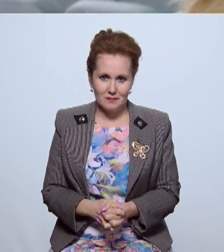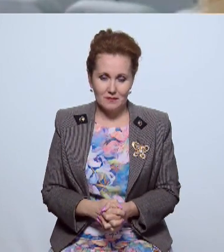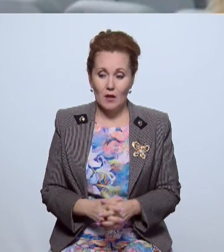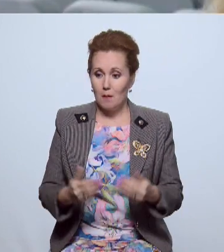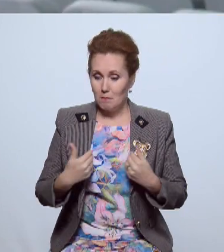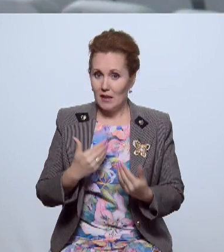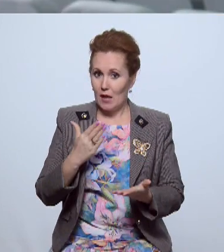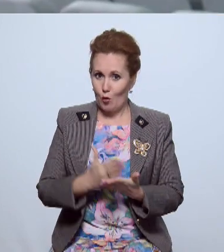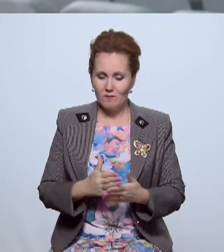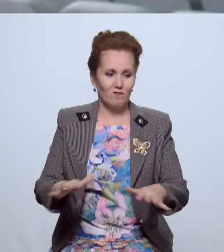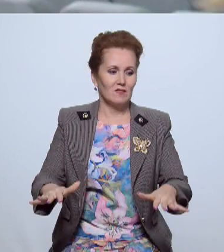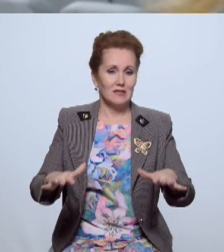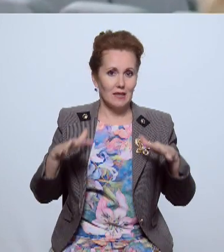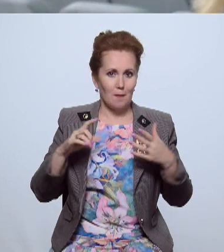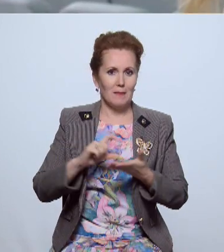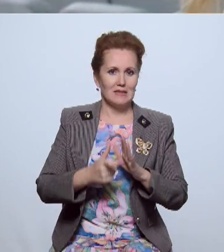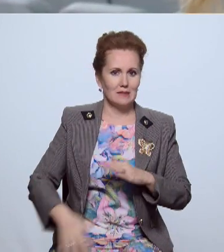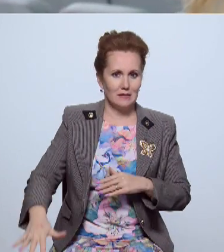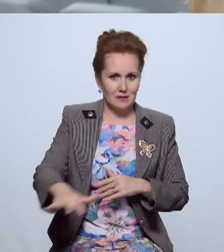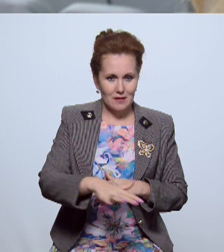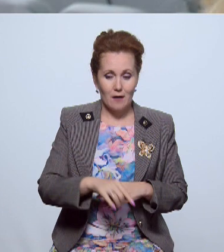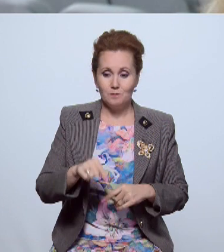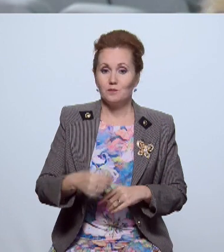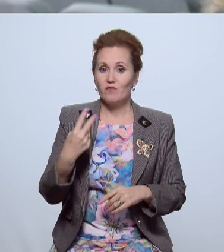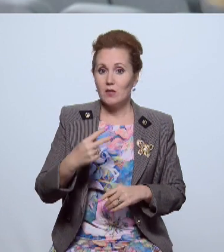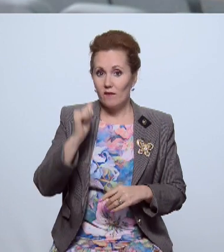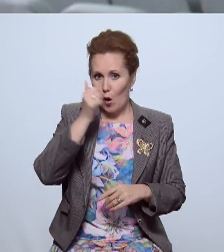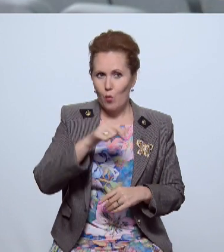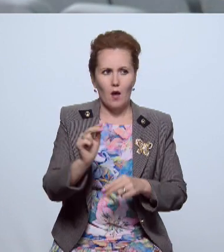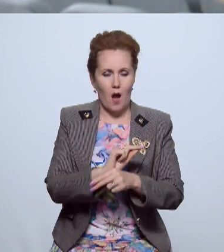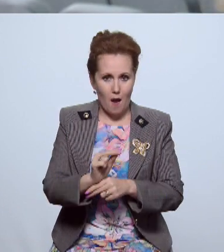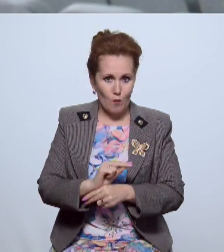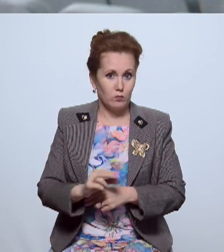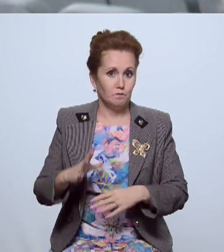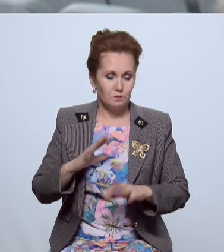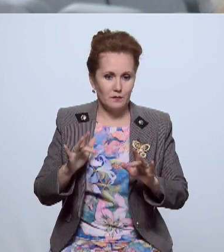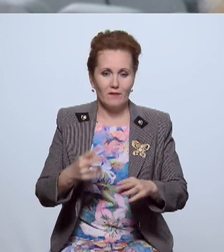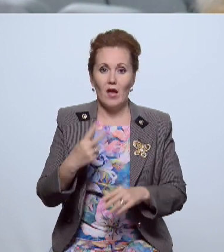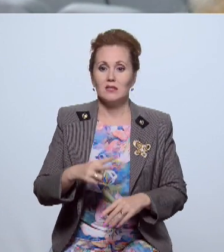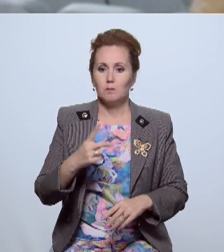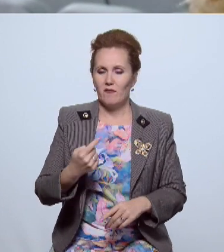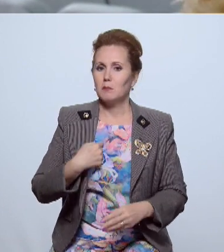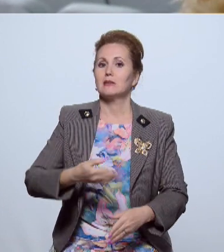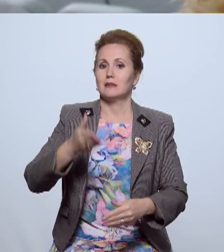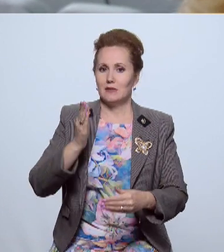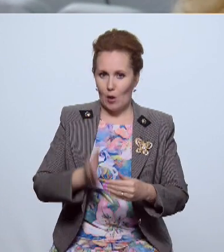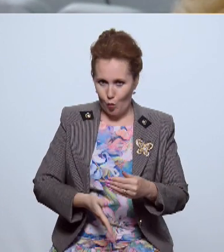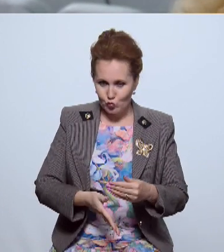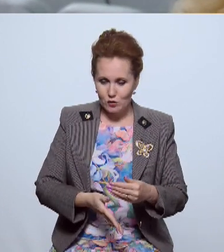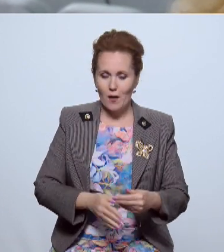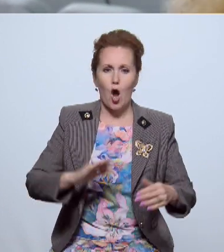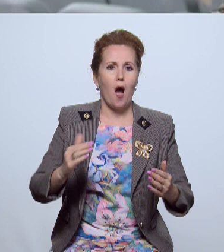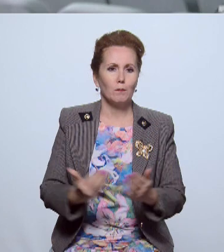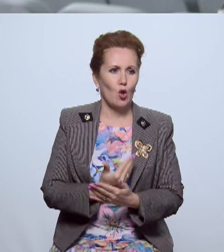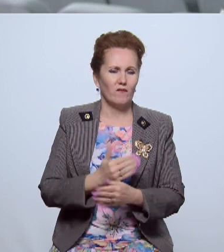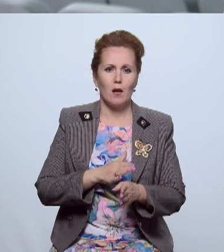Мы находимся в зрительном зале. Здесь у нас с 2020 года идет ремонт, шел в 2021 году мы закончили.